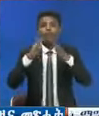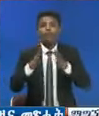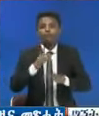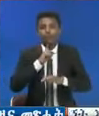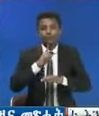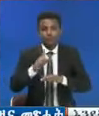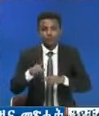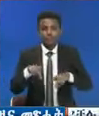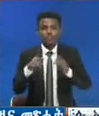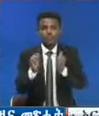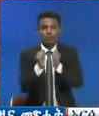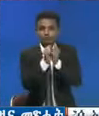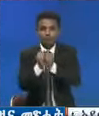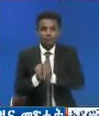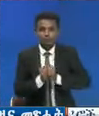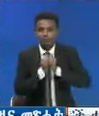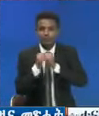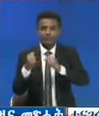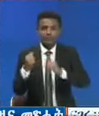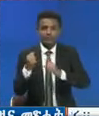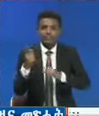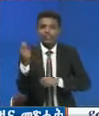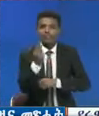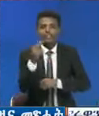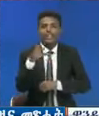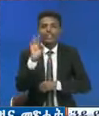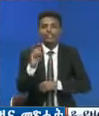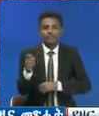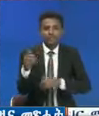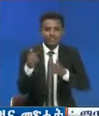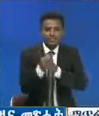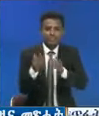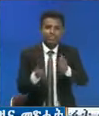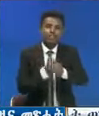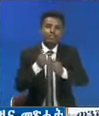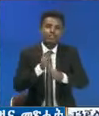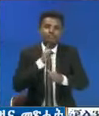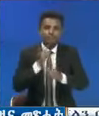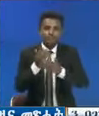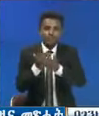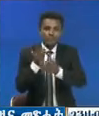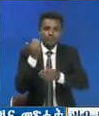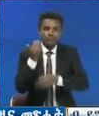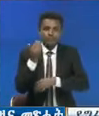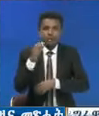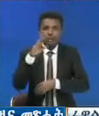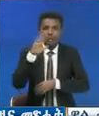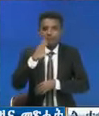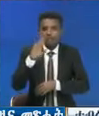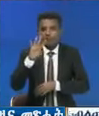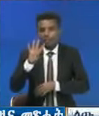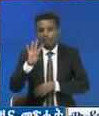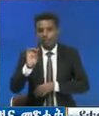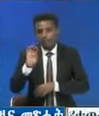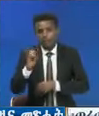እናውቀው። እና እነሱ በጠቀም ባሉነት ስንል ያው ጥቅም እያገኘን በስካውን ድረስ እኛም እየተከተልናቸው ነው። ቀደም ሲል ቤቻ 540 ነበር ምናመርት። አሁን